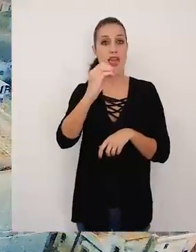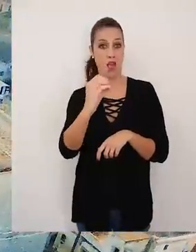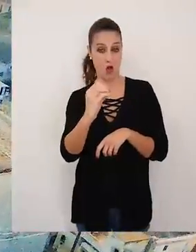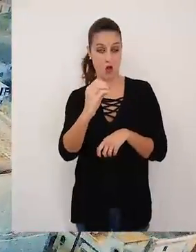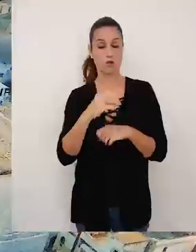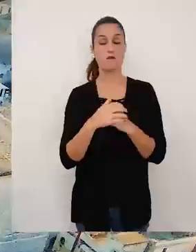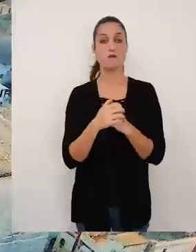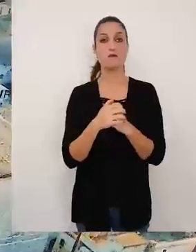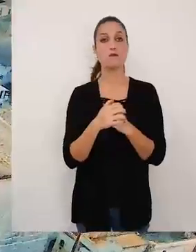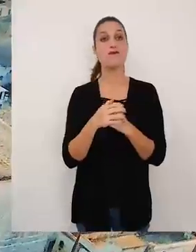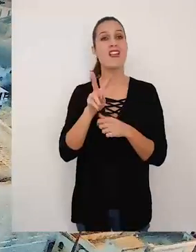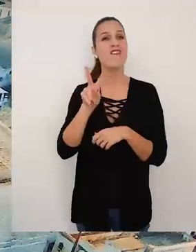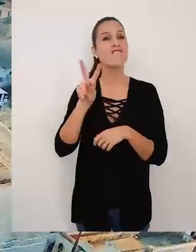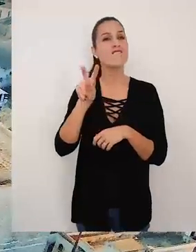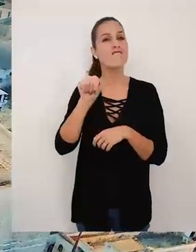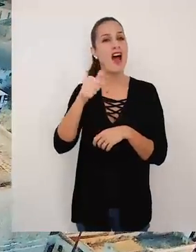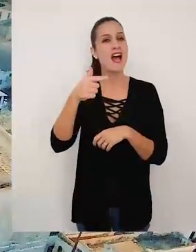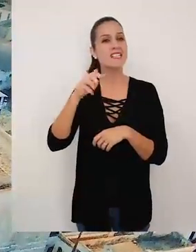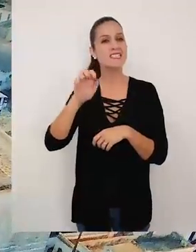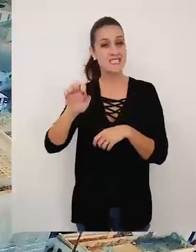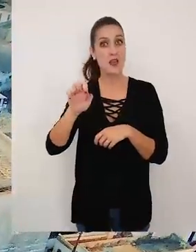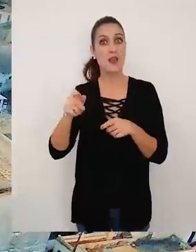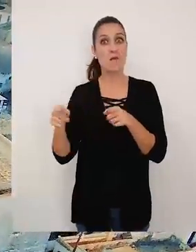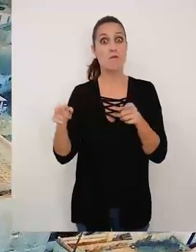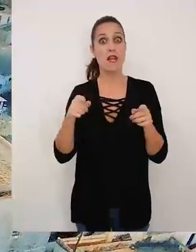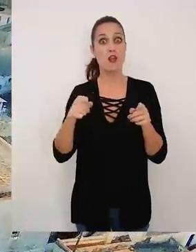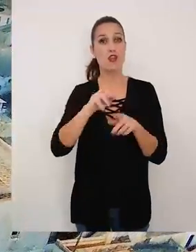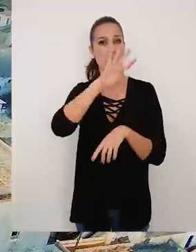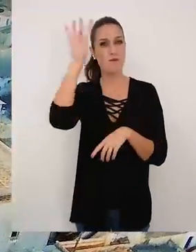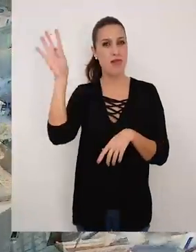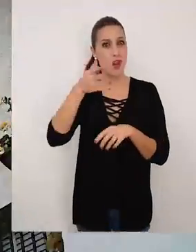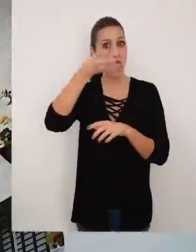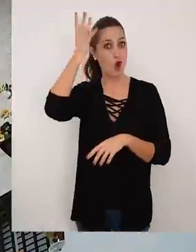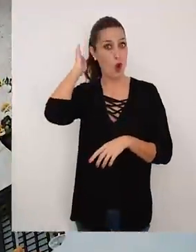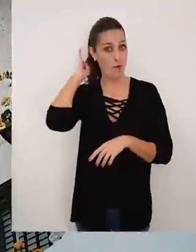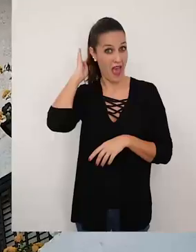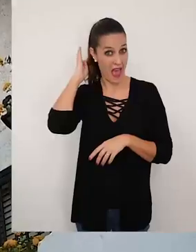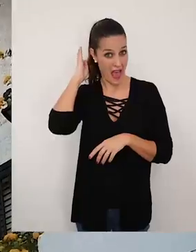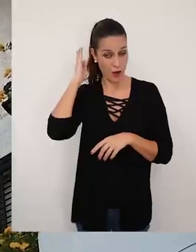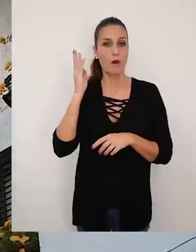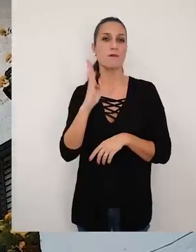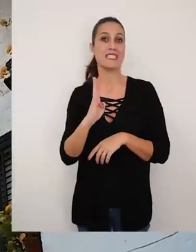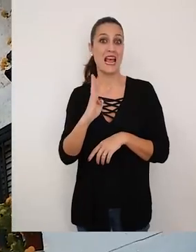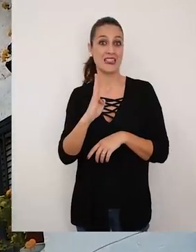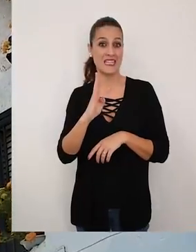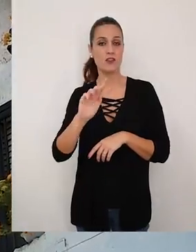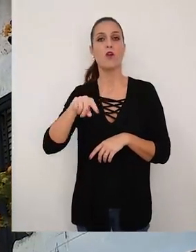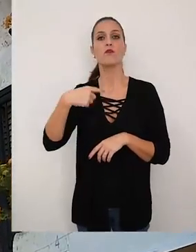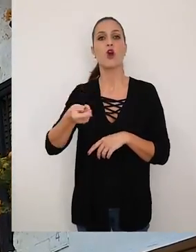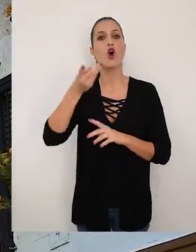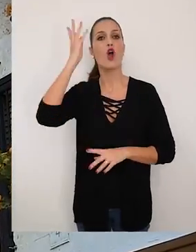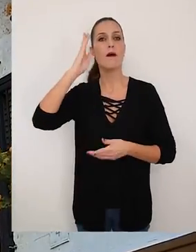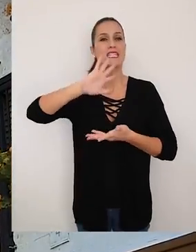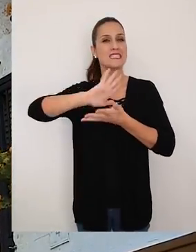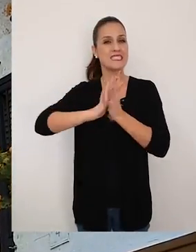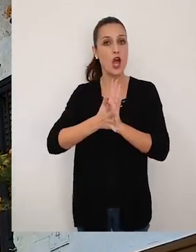Vaste fiorisce come comunità durante i trascorsi dell'impero romano e bizantino, per essere tragicamente distrutta dai Normanni durante la metà